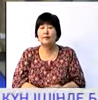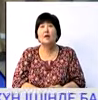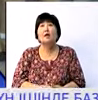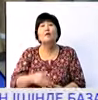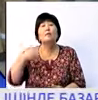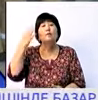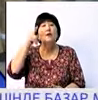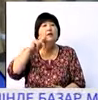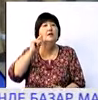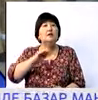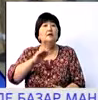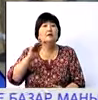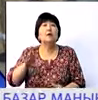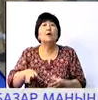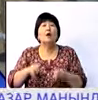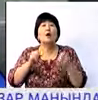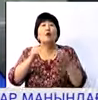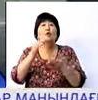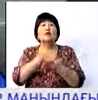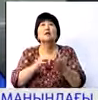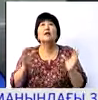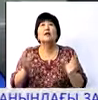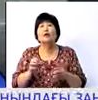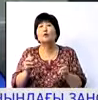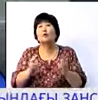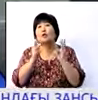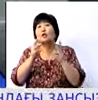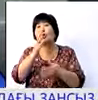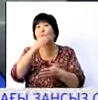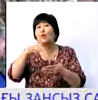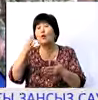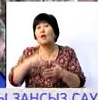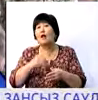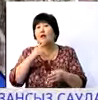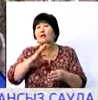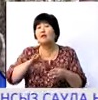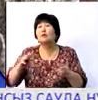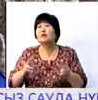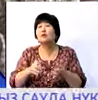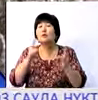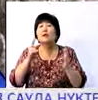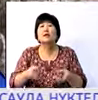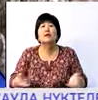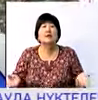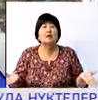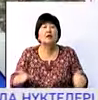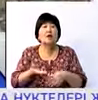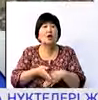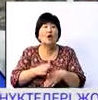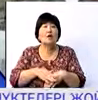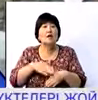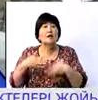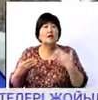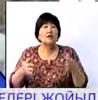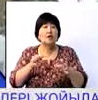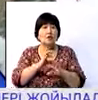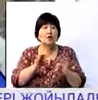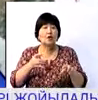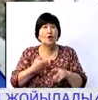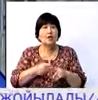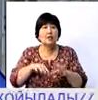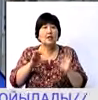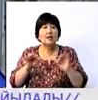Мақсат жасөспірімдерге қауіпсіздік ережелерін сақтап, өртті болдырмауға және тілсіз жаудың зардабы қаншалықты ауыр екендігін жан-жақты түсіндіру. Мұндай